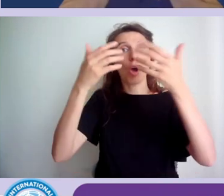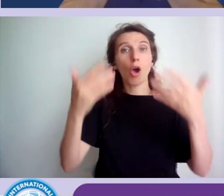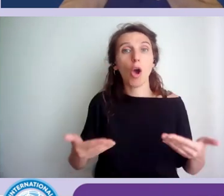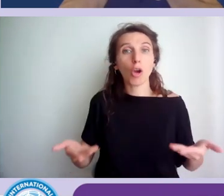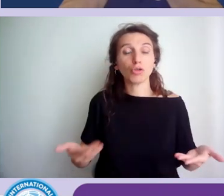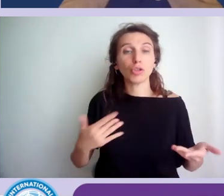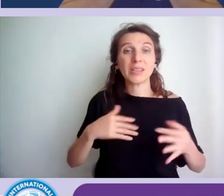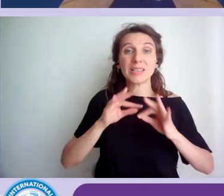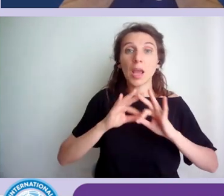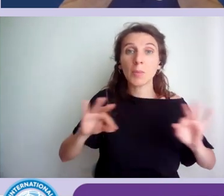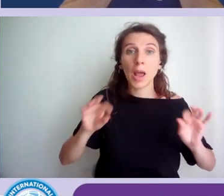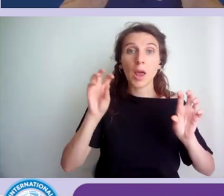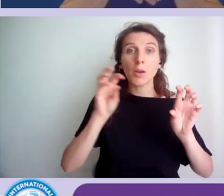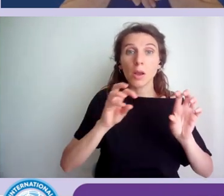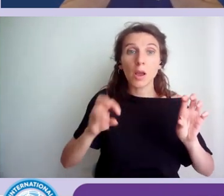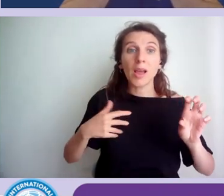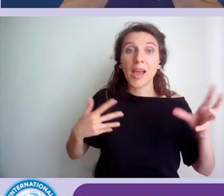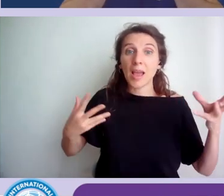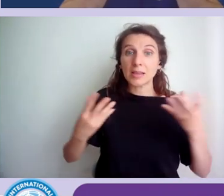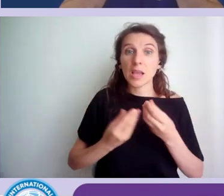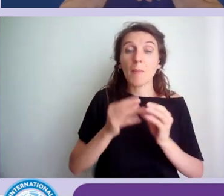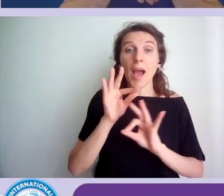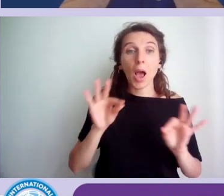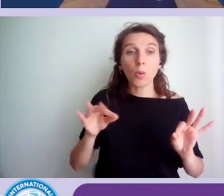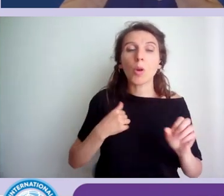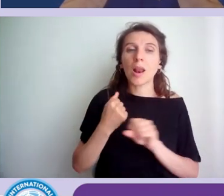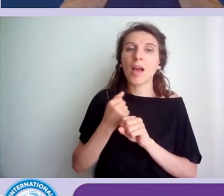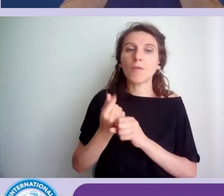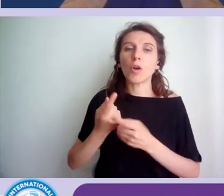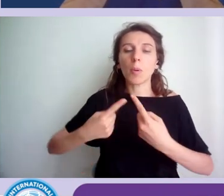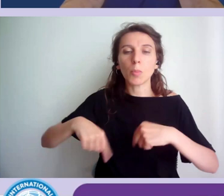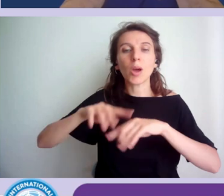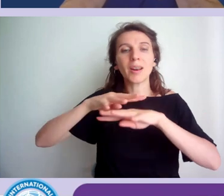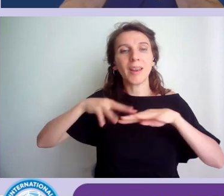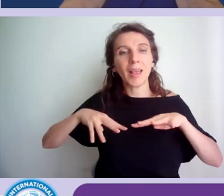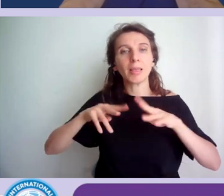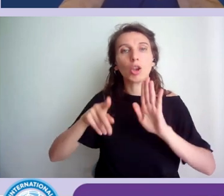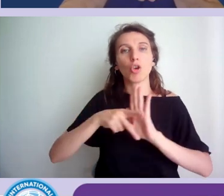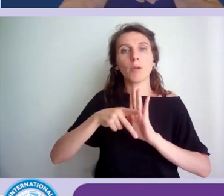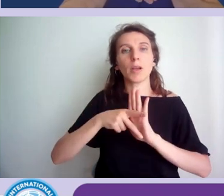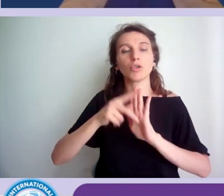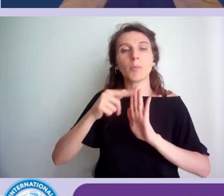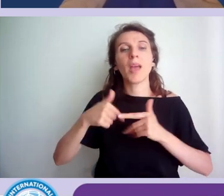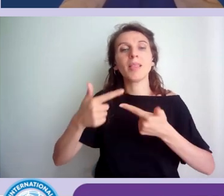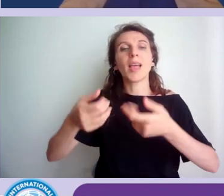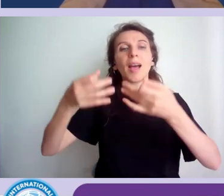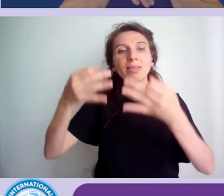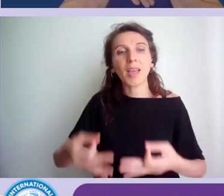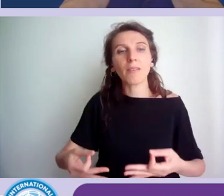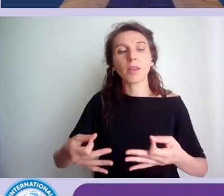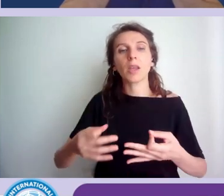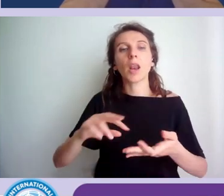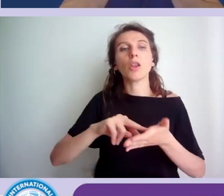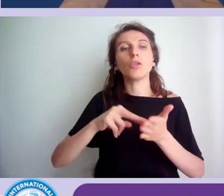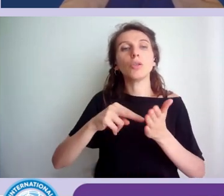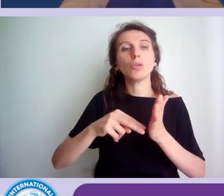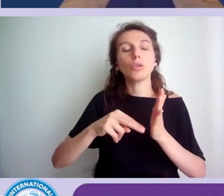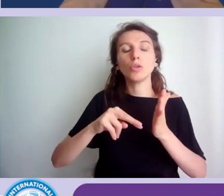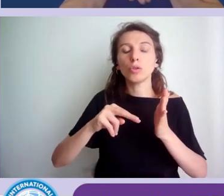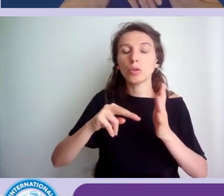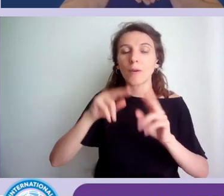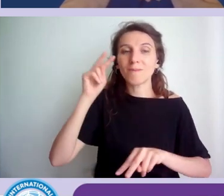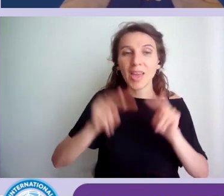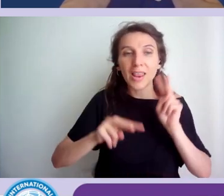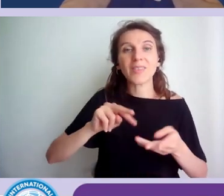alcune persone che con me stanno lavorando all'interno dell'ente di normazione per definire proprio una metodologia tecnica di verifica